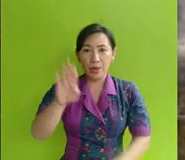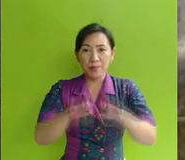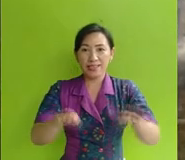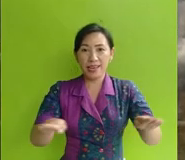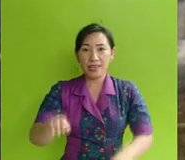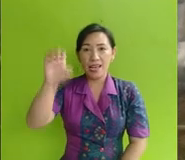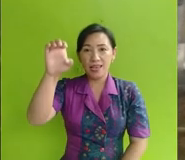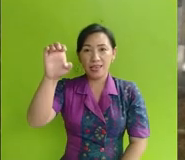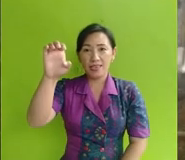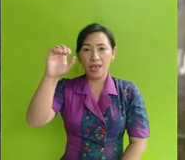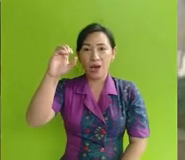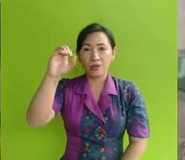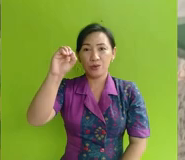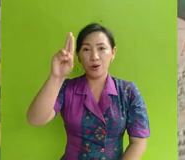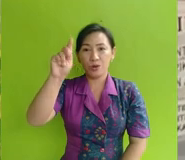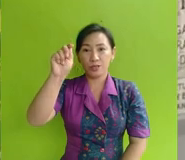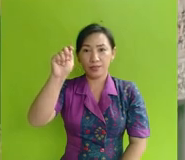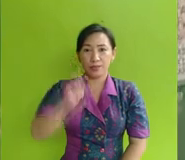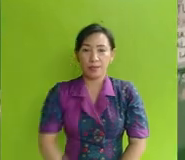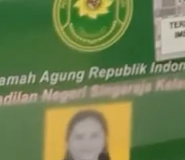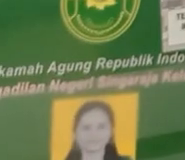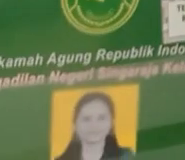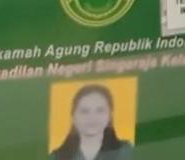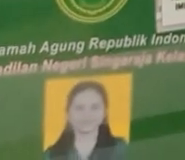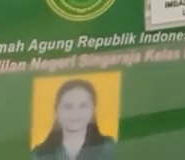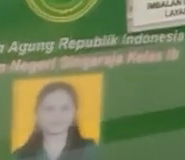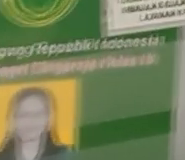4. Pojok E-Court,